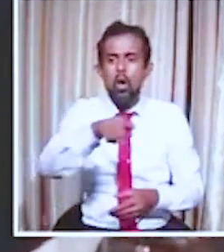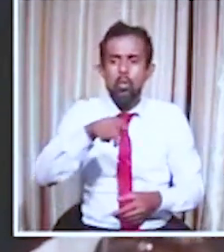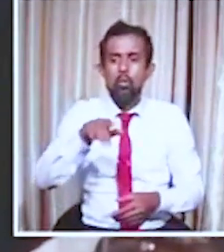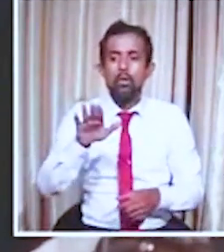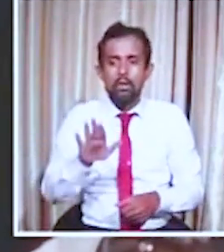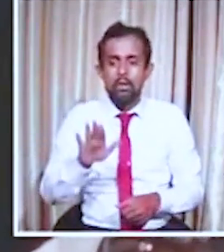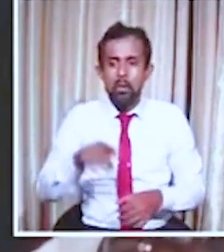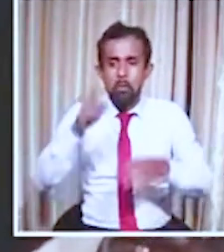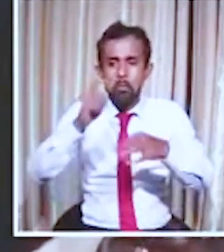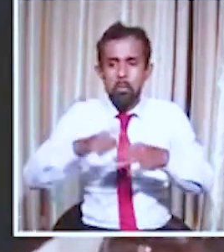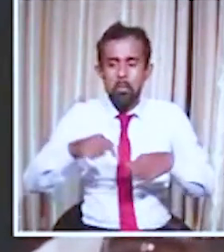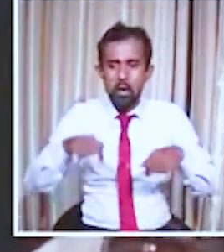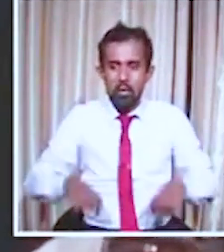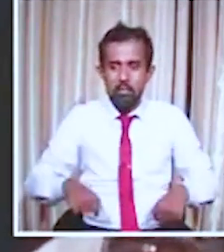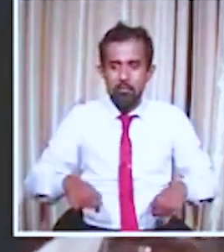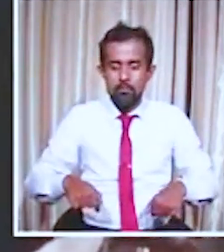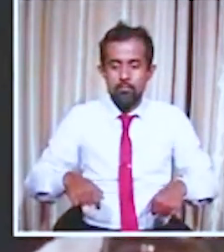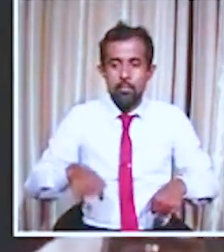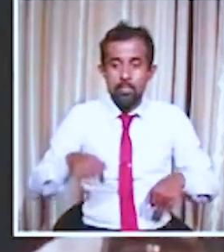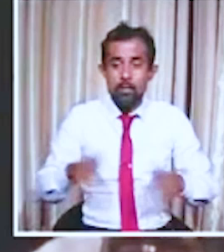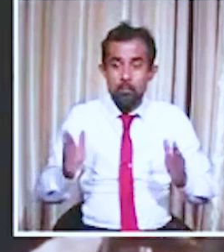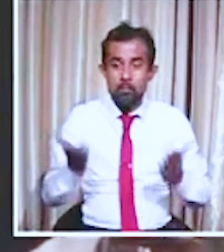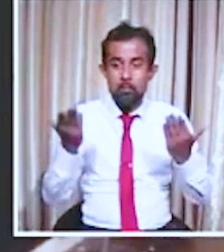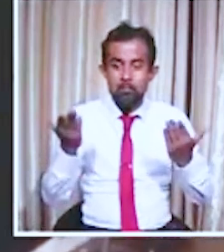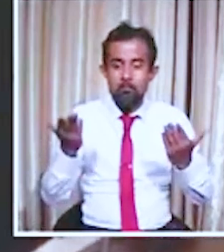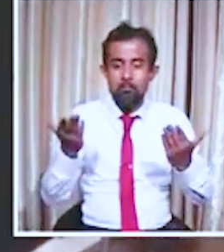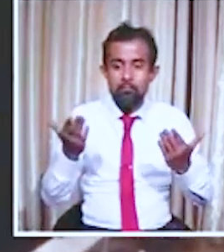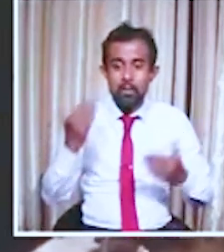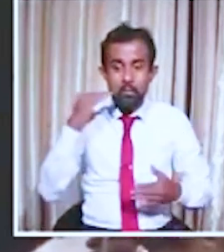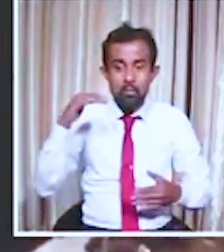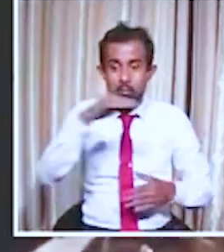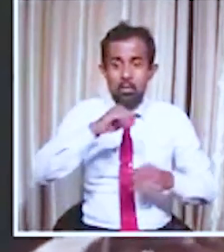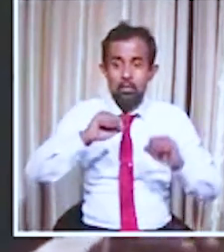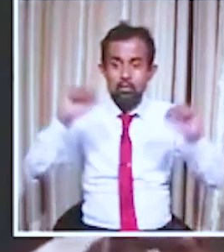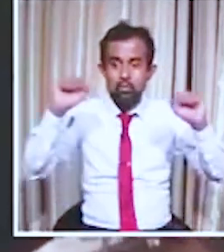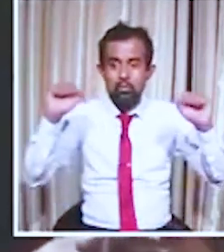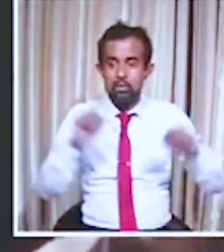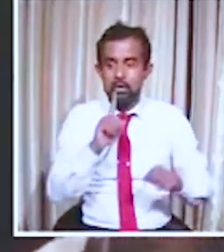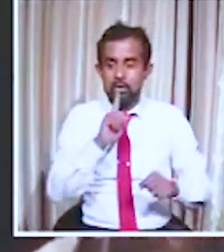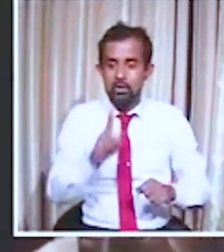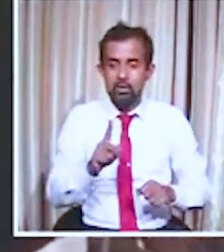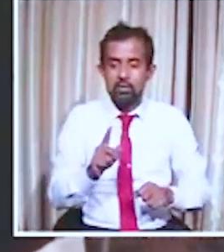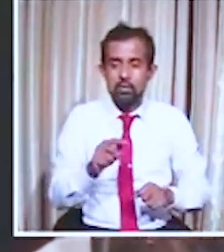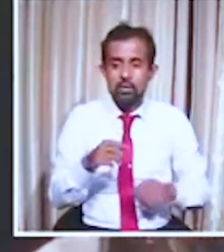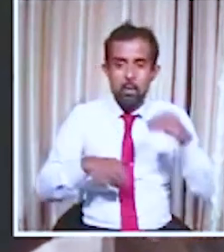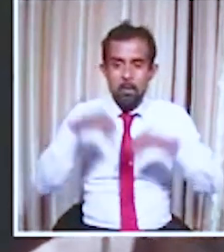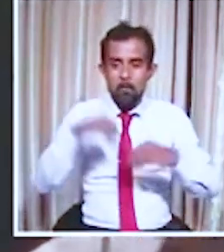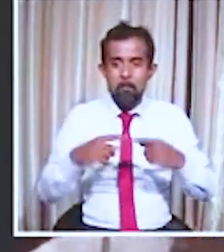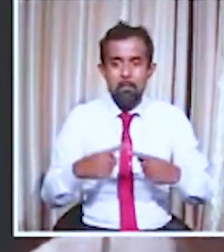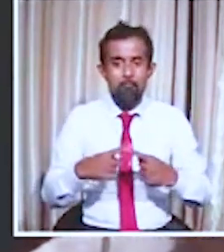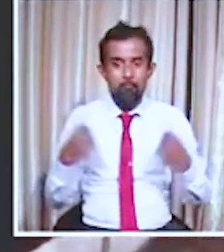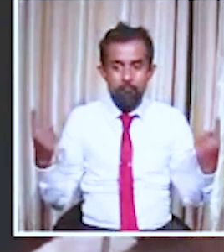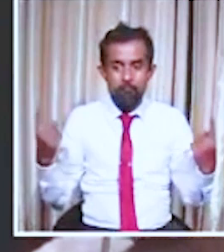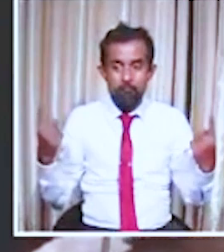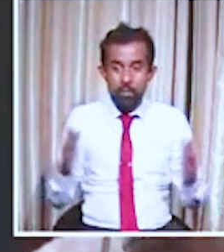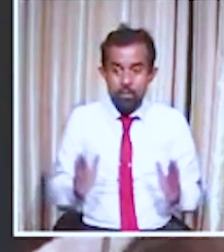மாறியிருக்கின்றது. இன்று ஏற்பட்ட இந்த மக்கள் போராட்டம் என்பது உண்மையிலே ஒரு அரசியல் மாற்றத்தை உருவாக்கி இருக்குமாக இருந்தால்,